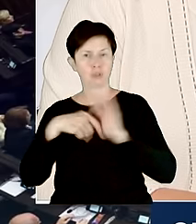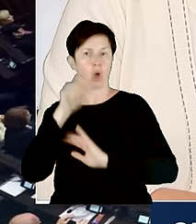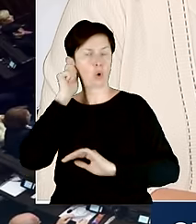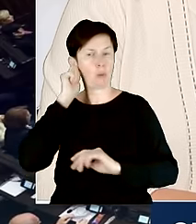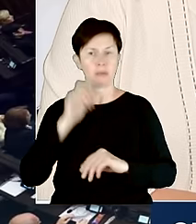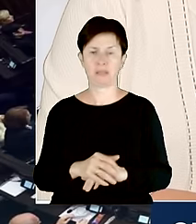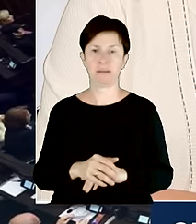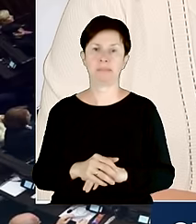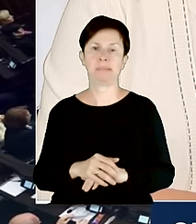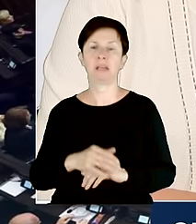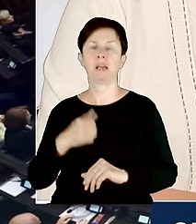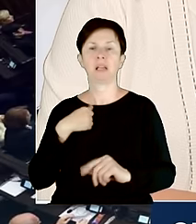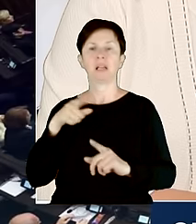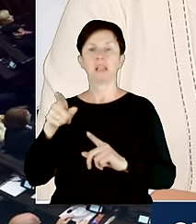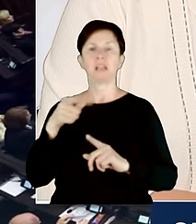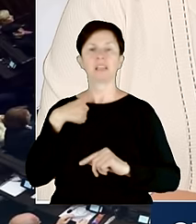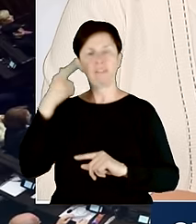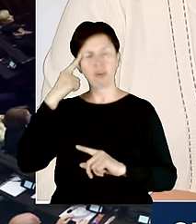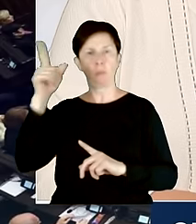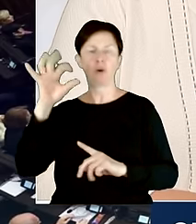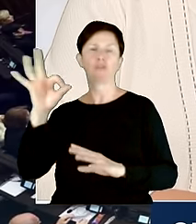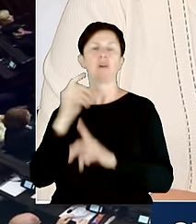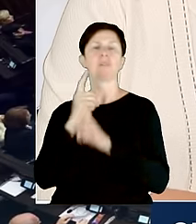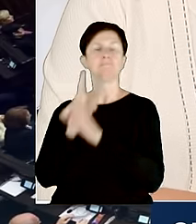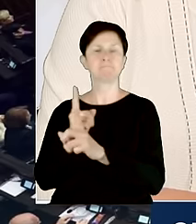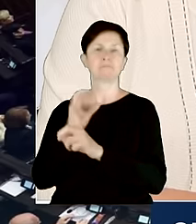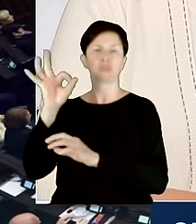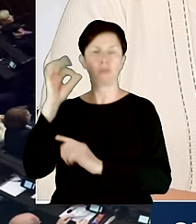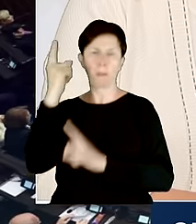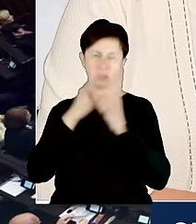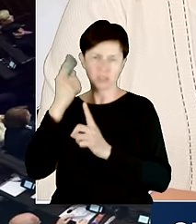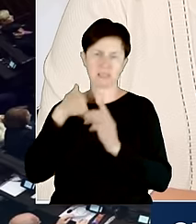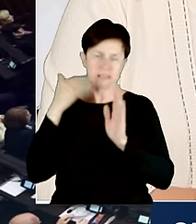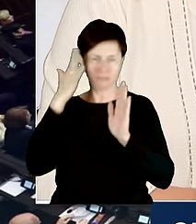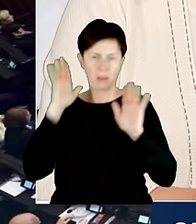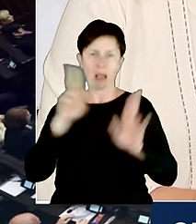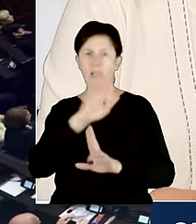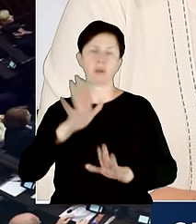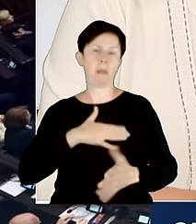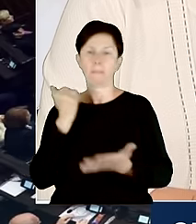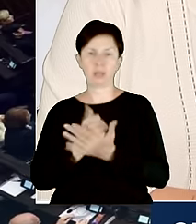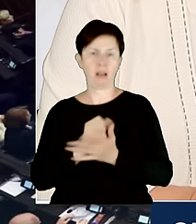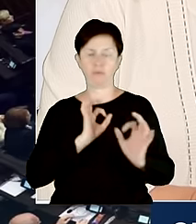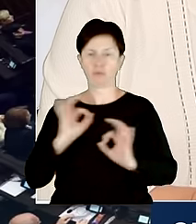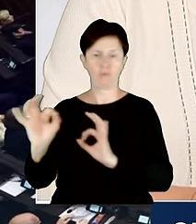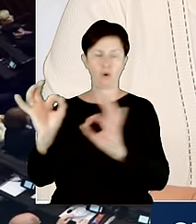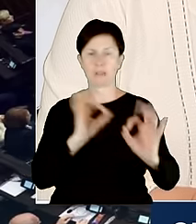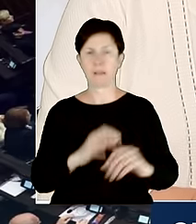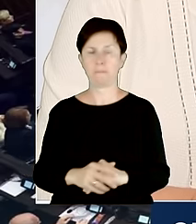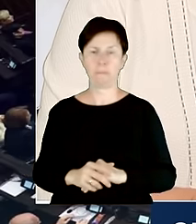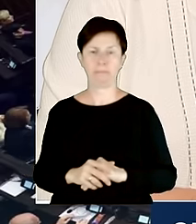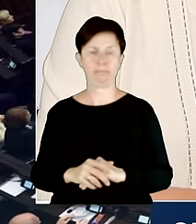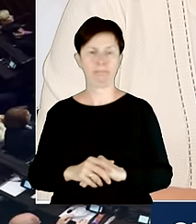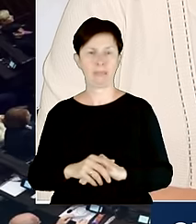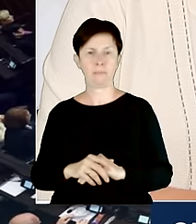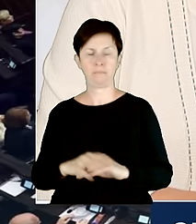bardzo konserwatywne poglądy i to też trzeba uszanować. Każdy ma mieć prawo swoje poglądy. Ale gdyby prezydent, gdybyście nawet doszli do porozumienia, a